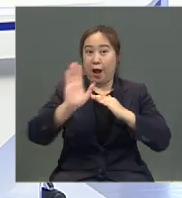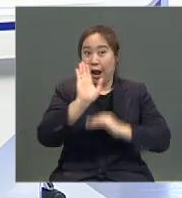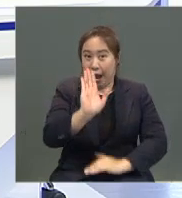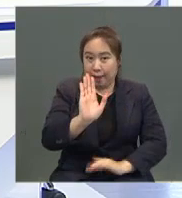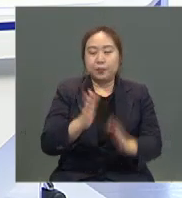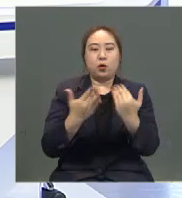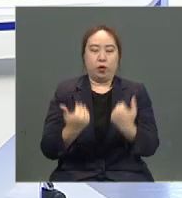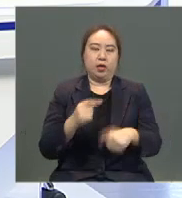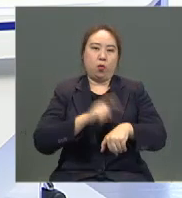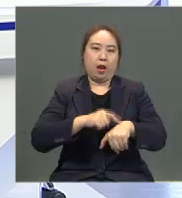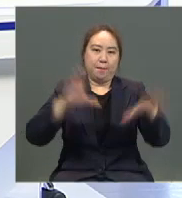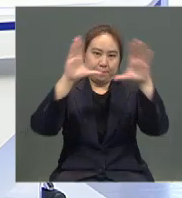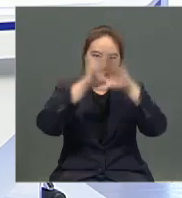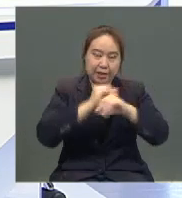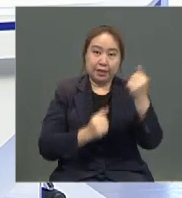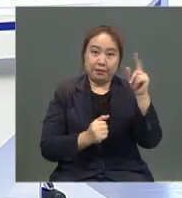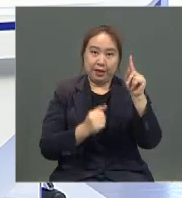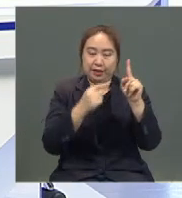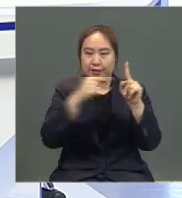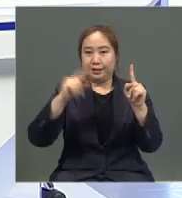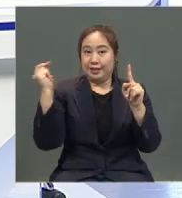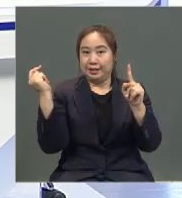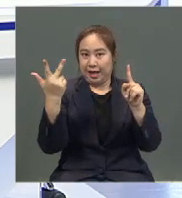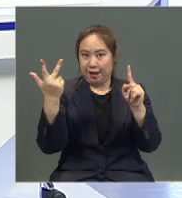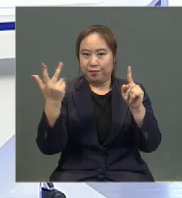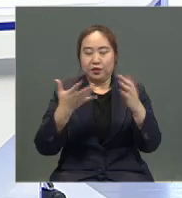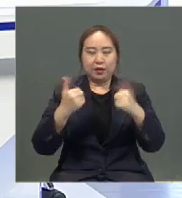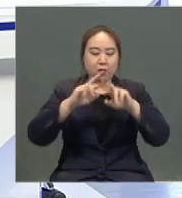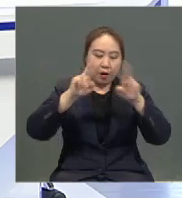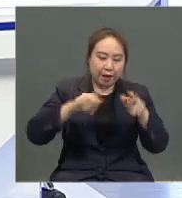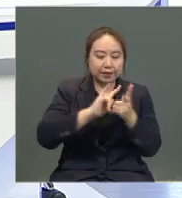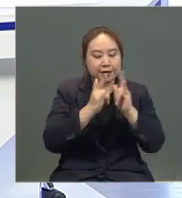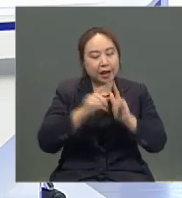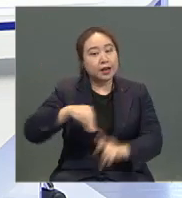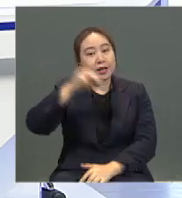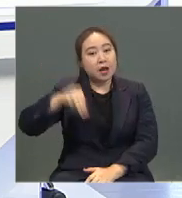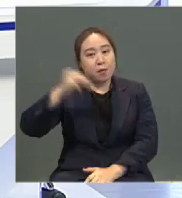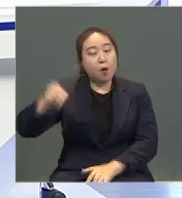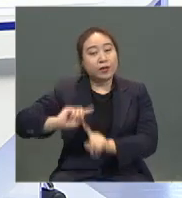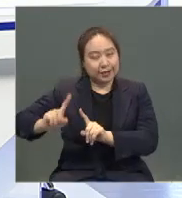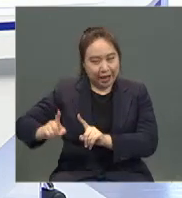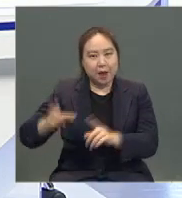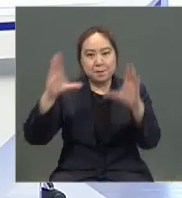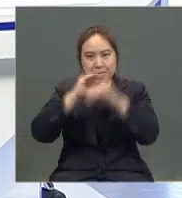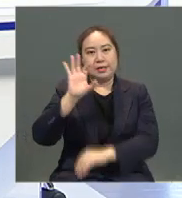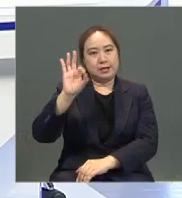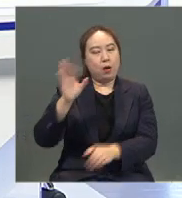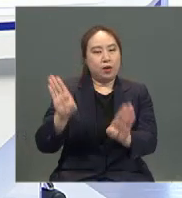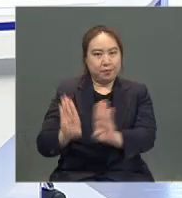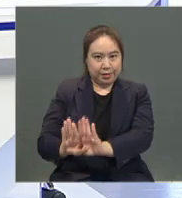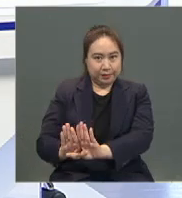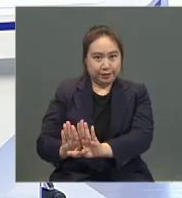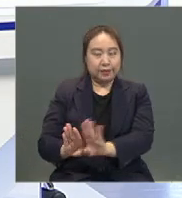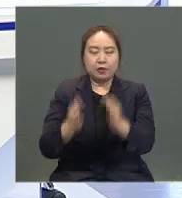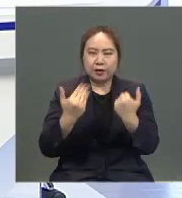ก็จะมาอยู่ที่5ทุ่มถึงตี3ส่วนห้างสรรพสินค้าเนี่ยก็สามารถเปิดได้ถึง3ทุ่มนะคะหลายคนสอบถามว่